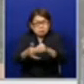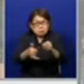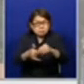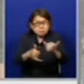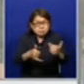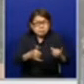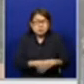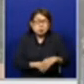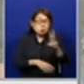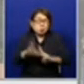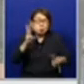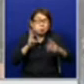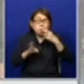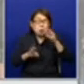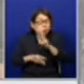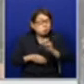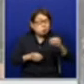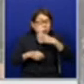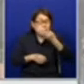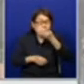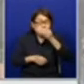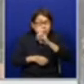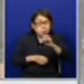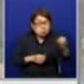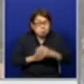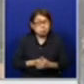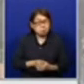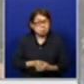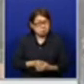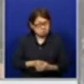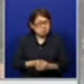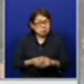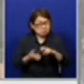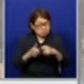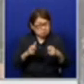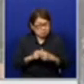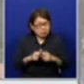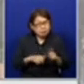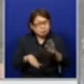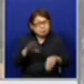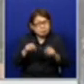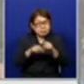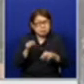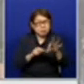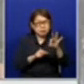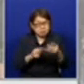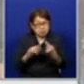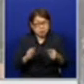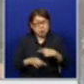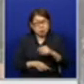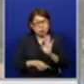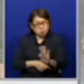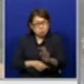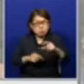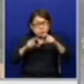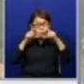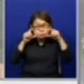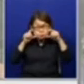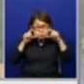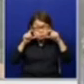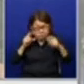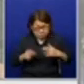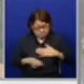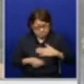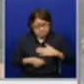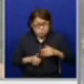ติดเชื้อหรือว่าลดความเสี่ยงเนี่ยโอกาสลดเนี่ยถึง 95% แต่ถ้าใส่แมสทั้ง2ฝั่งเนี่ยลดความเสี่ยงไป